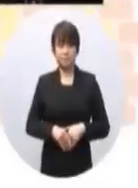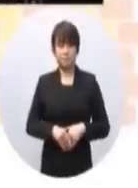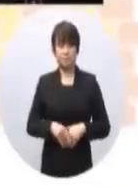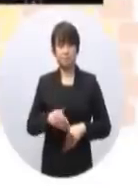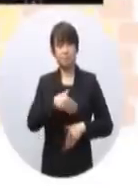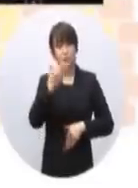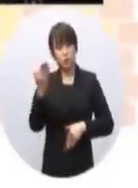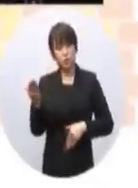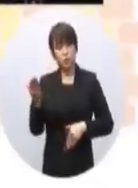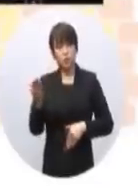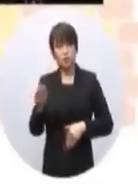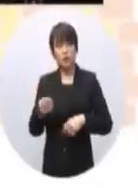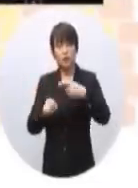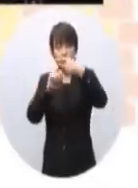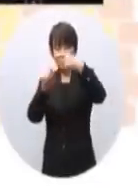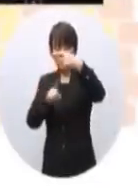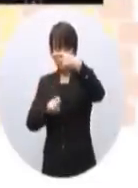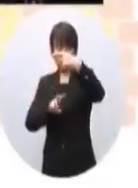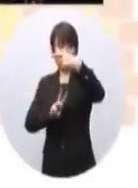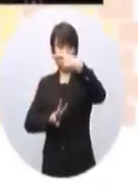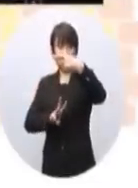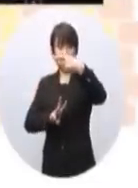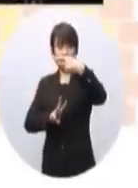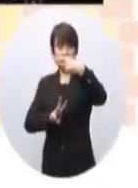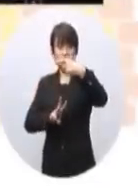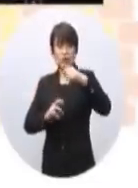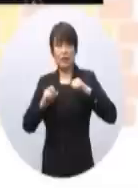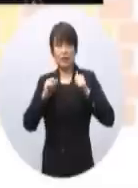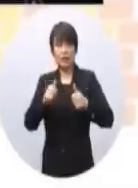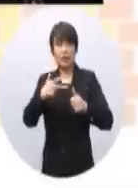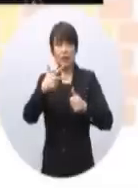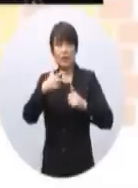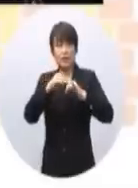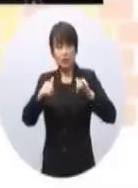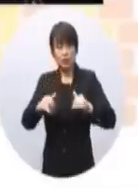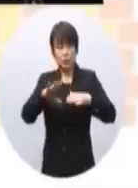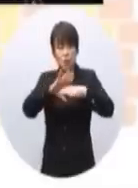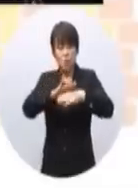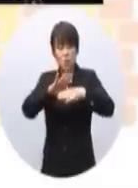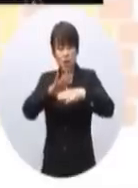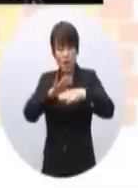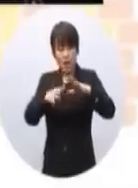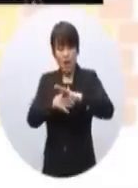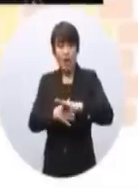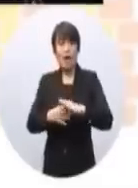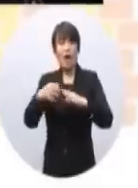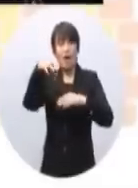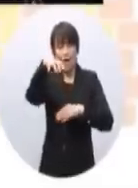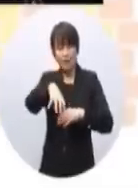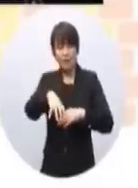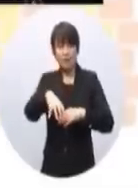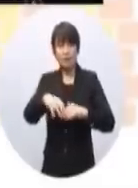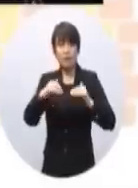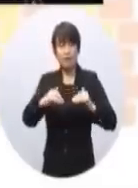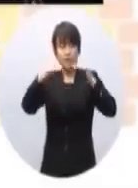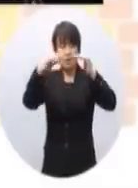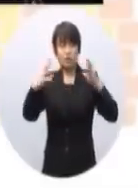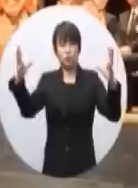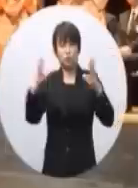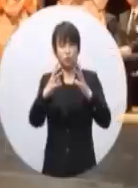続いて1月13日茅ヶ崎市民文化会館で成人の集いが開催されました